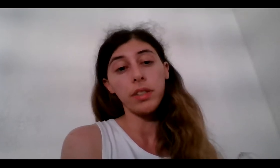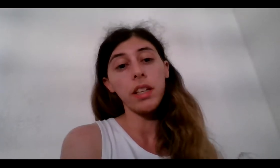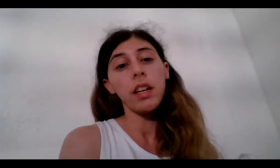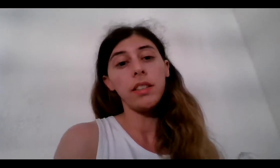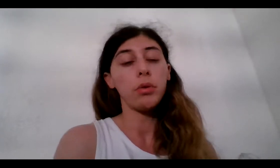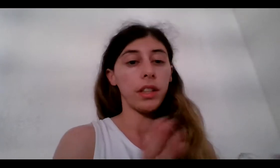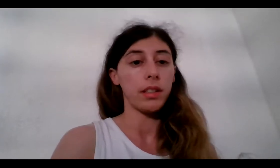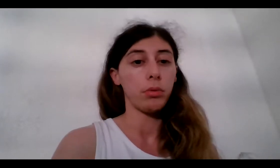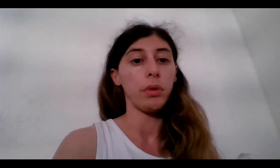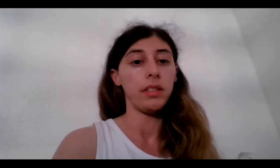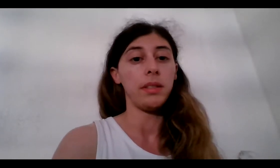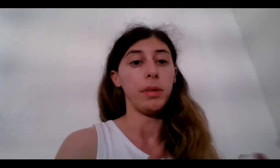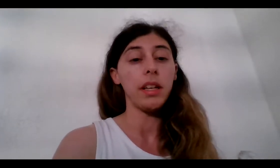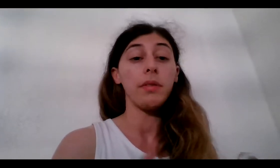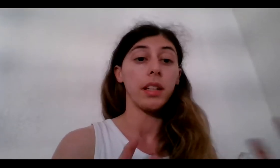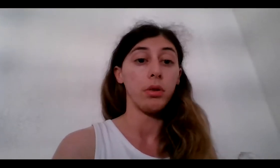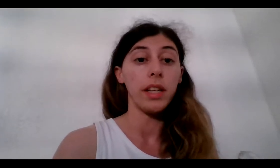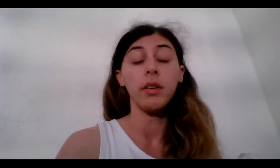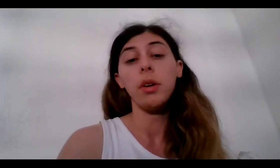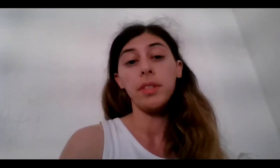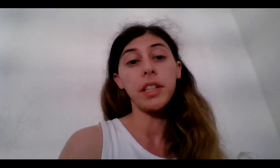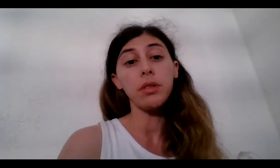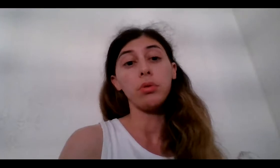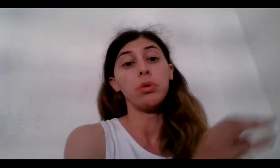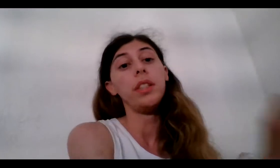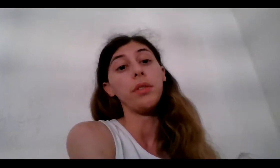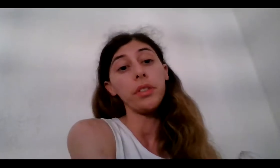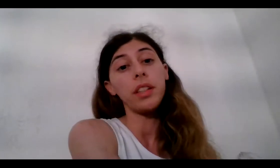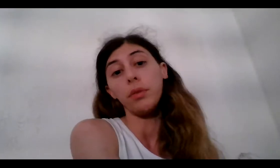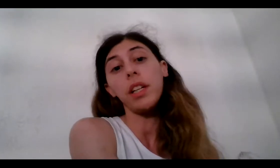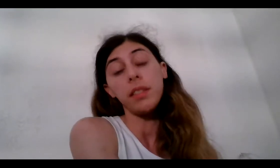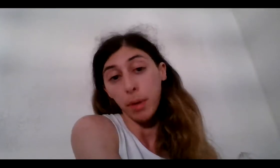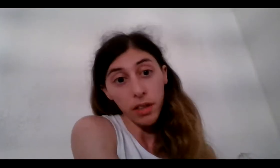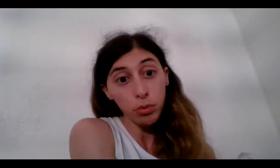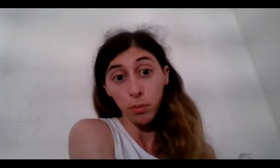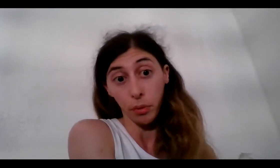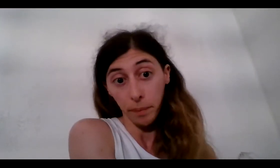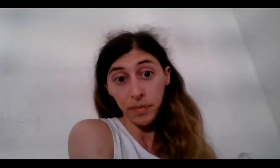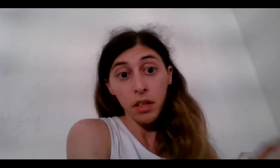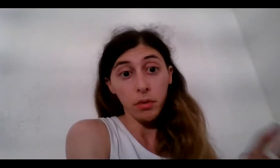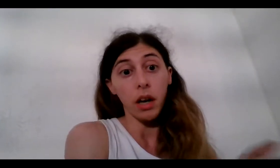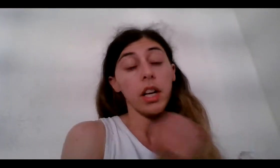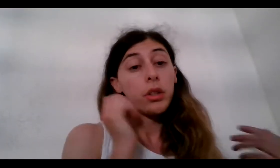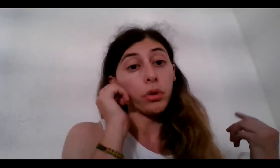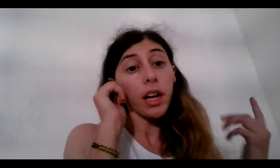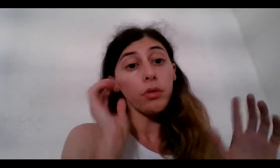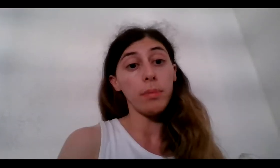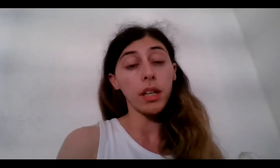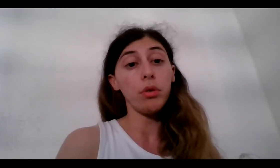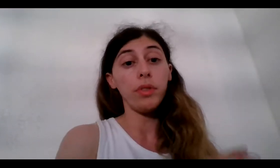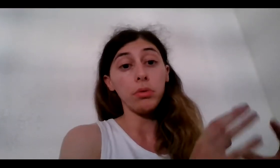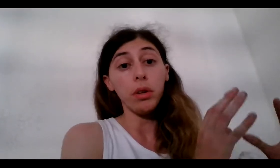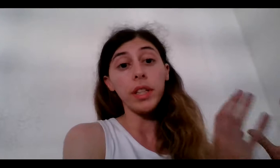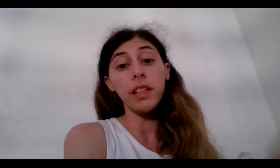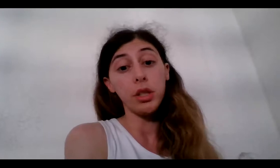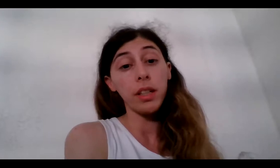à monter des concertations pluridisciplinaires avec un collègue psychiatre de connivence qui, en fait, laissait passer tout le monde. Voilà. Donc là, on voit bien que